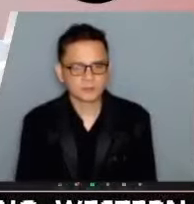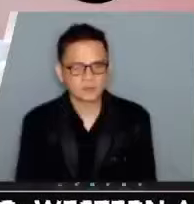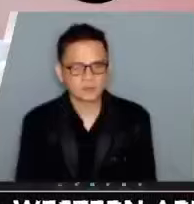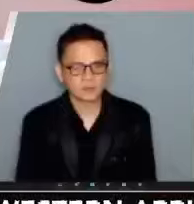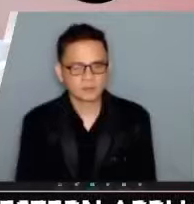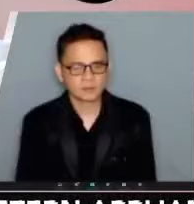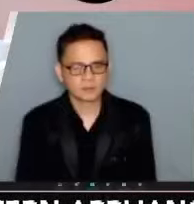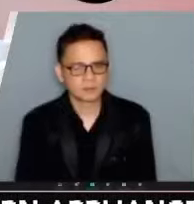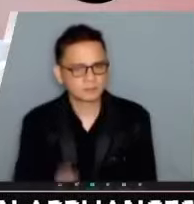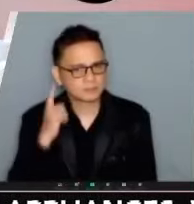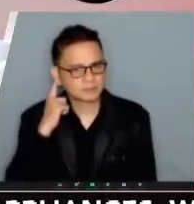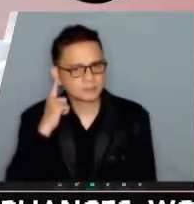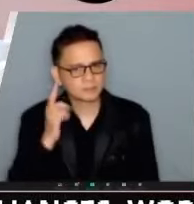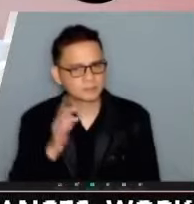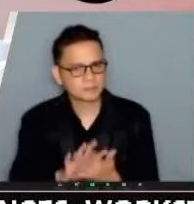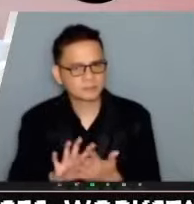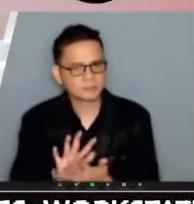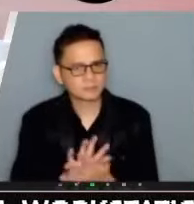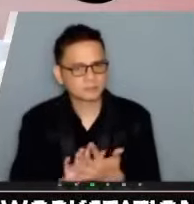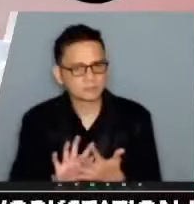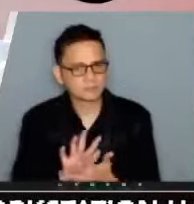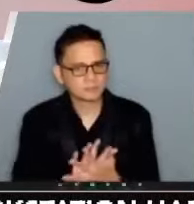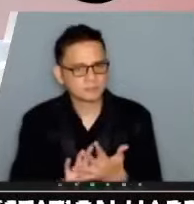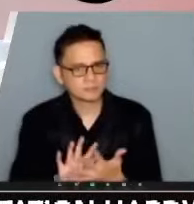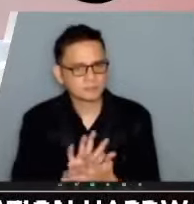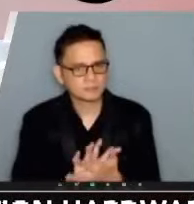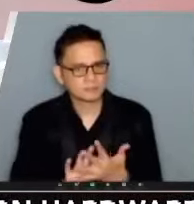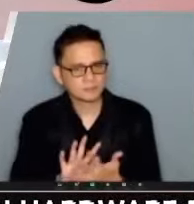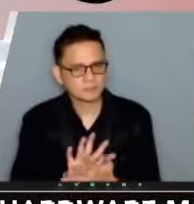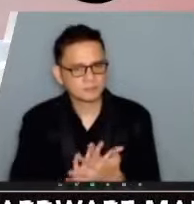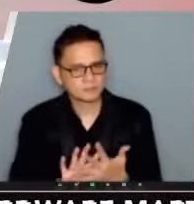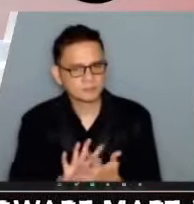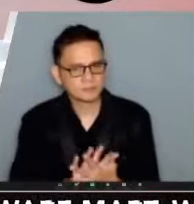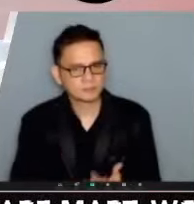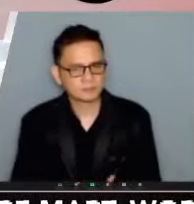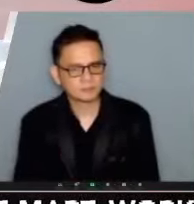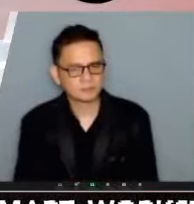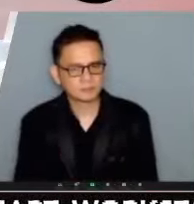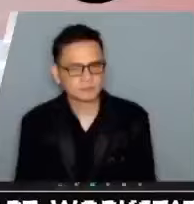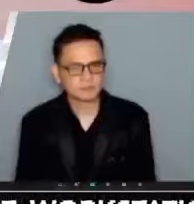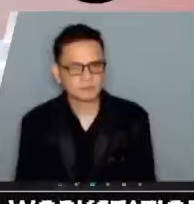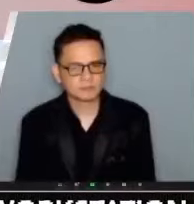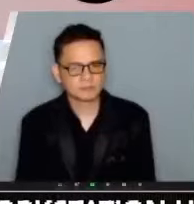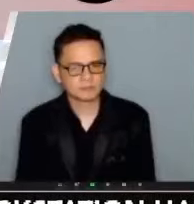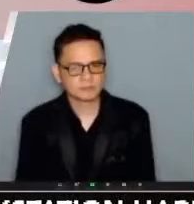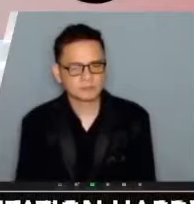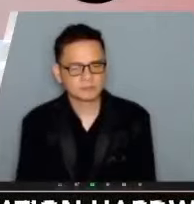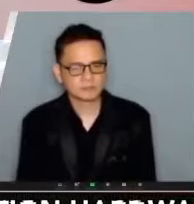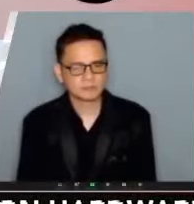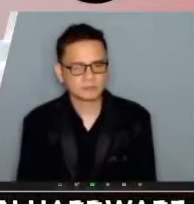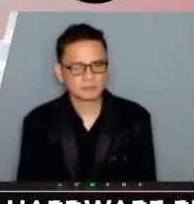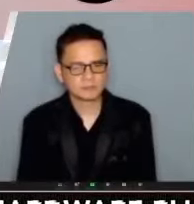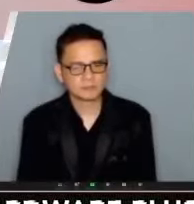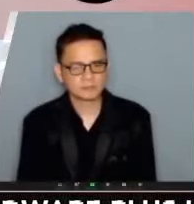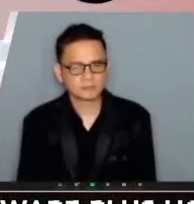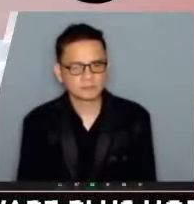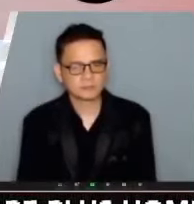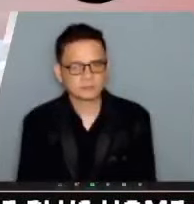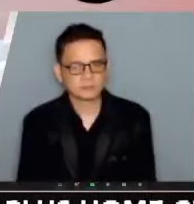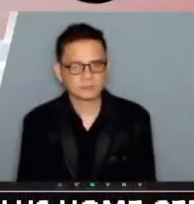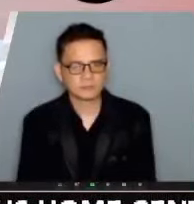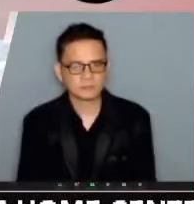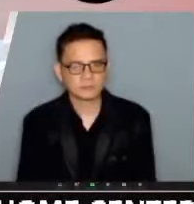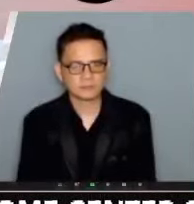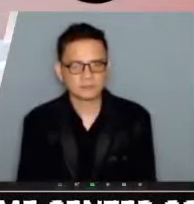eh? Tahanan na nila yun, Pilipino sila. Pero sanay na sila sa buhay sa Israel, pati sa Lebanon. Kaya, ganun